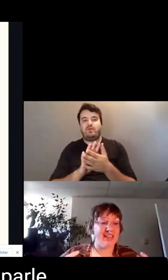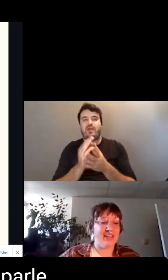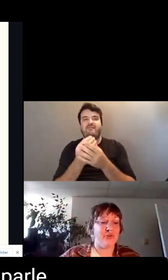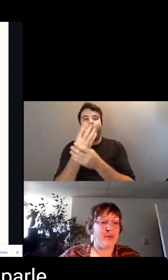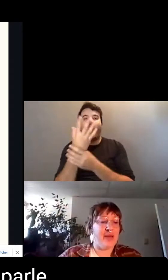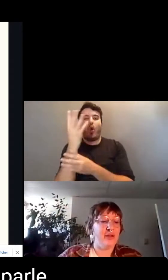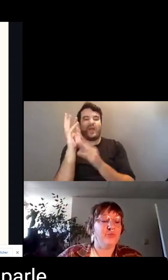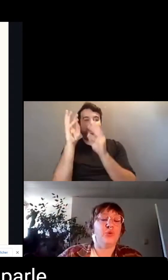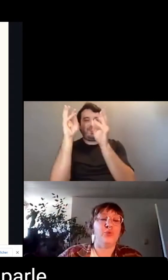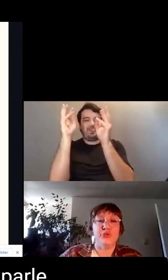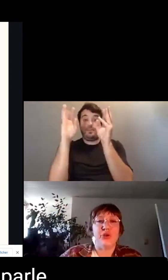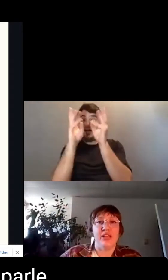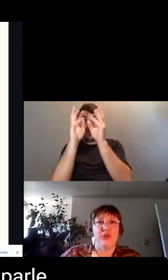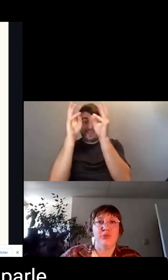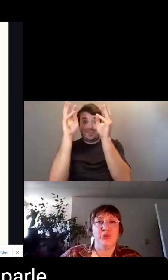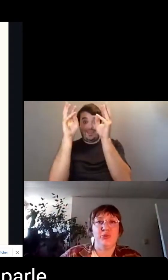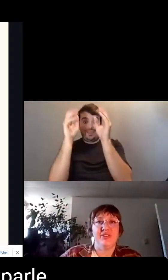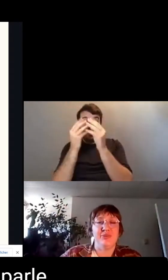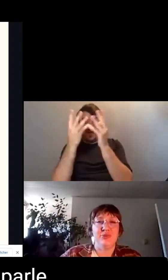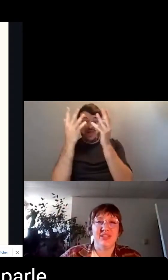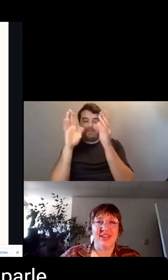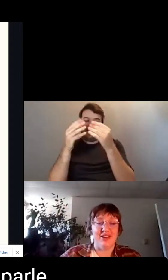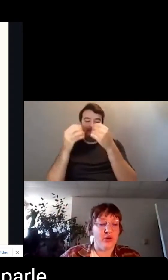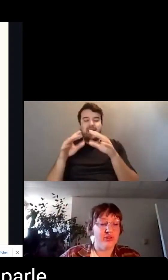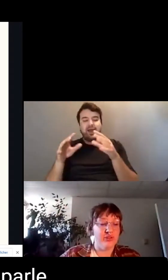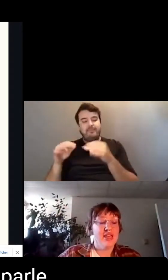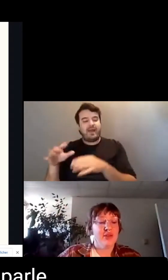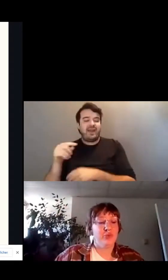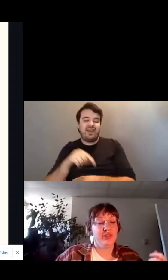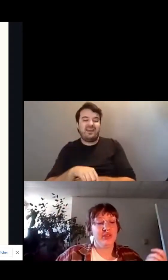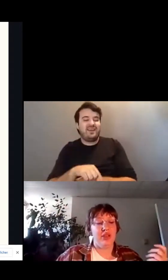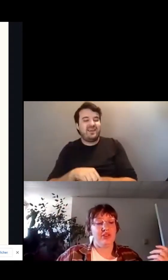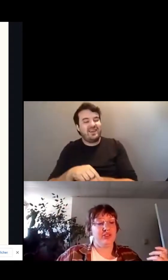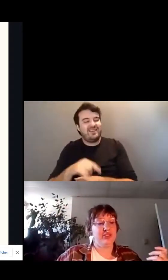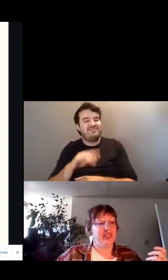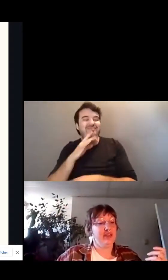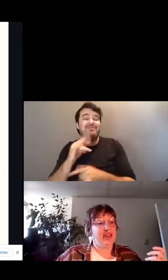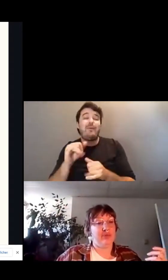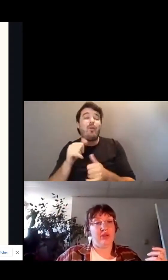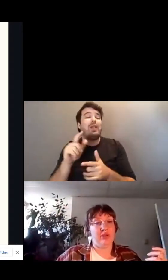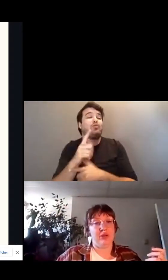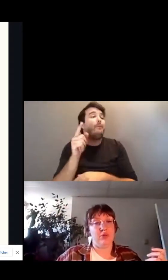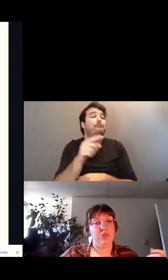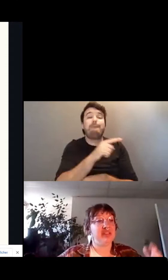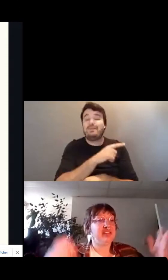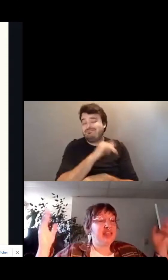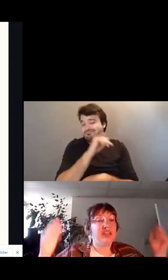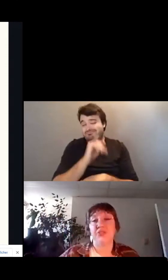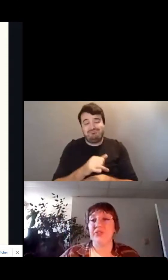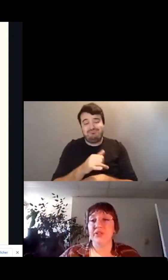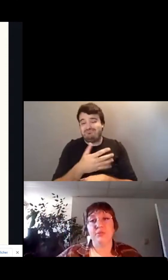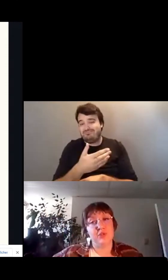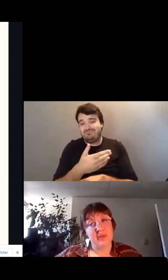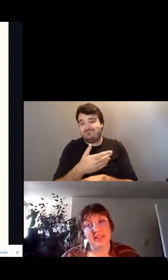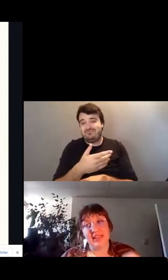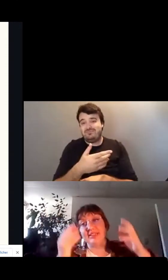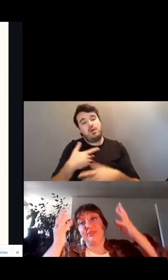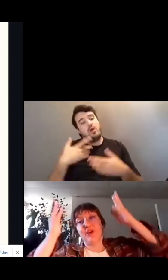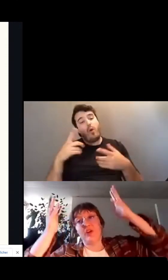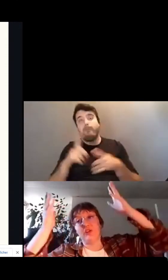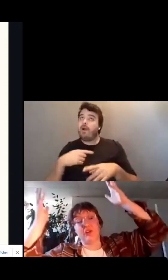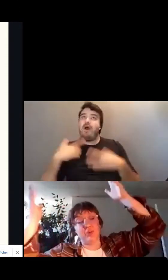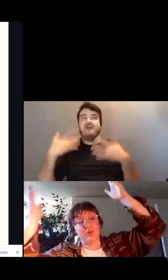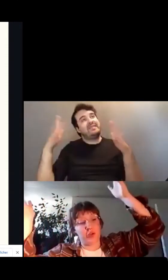monter en graines, on en parle pour plusieurs légumes depuis le début des rencontres. Puis, ça, c'est la plante est comme, bon, ben ça y est, j'ai fini. Puis, je fais mes